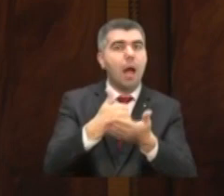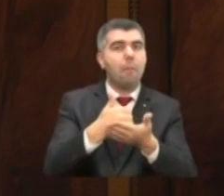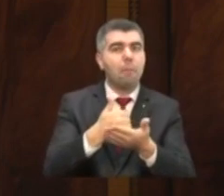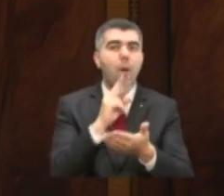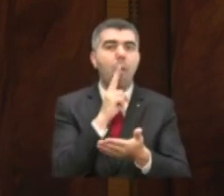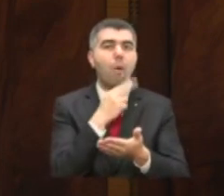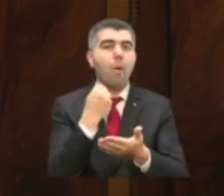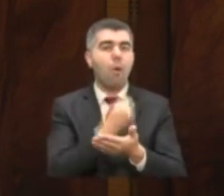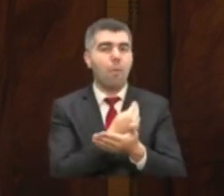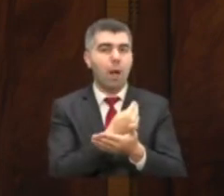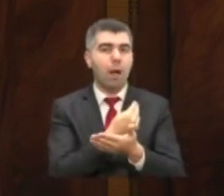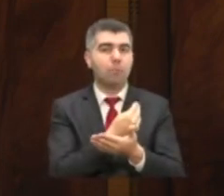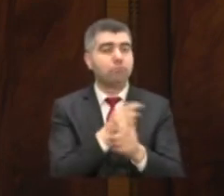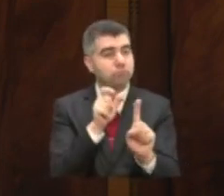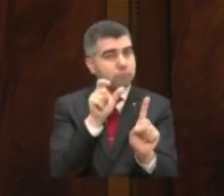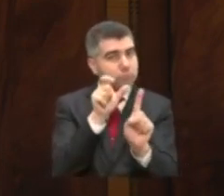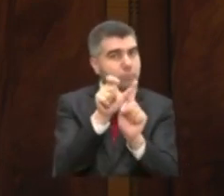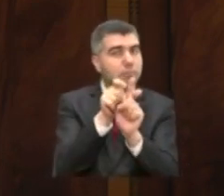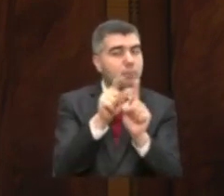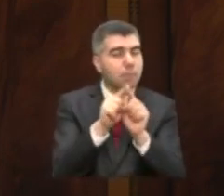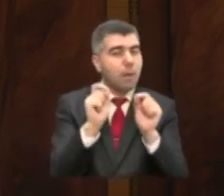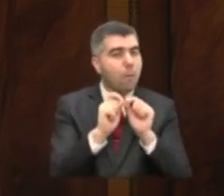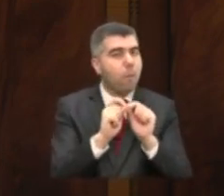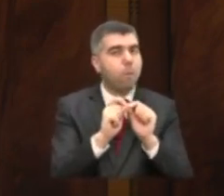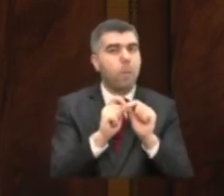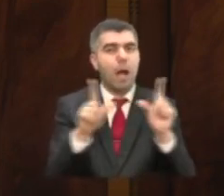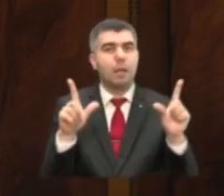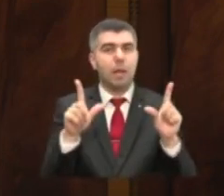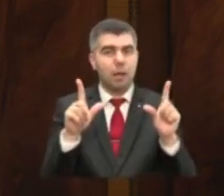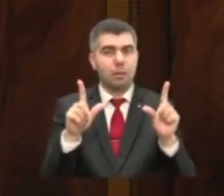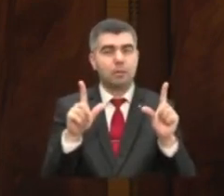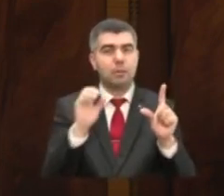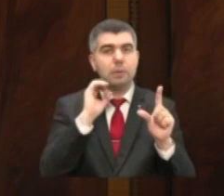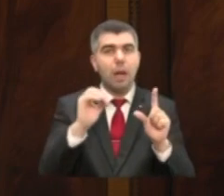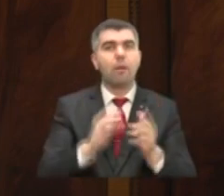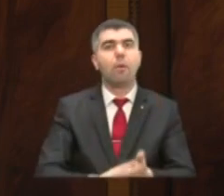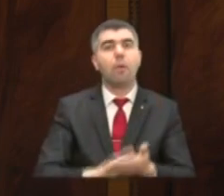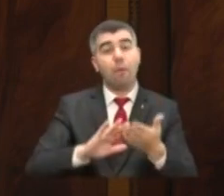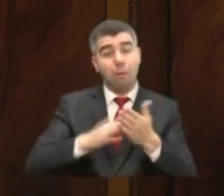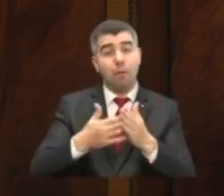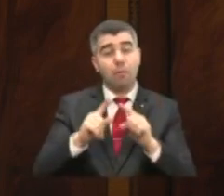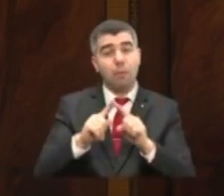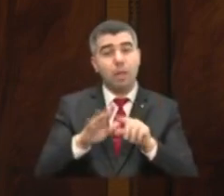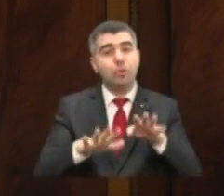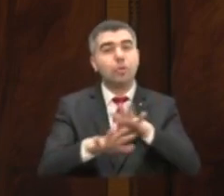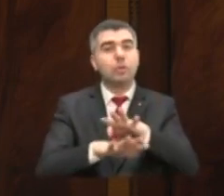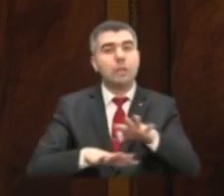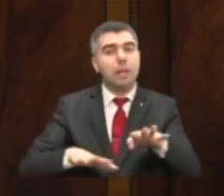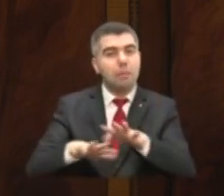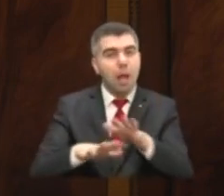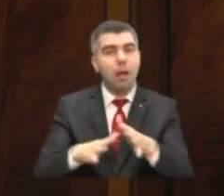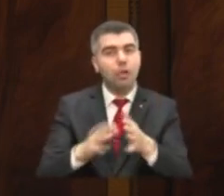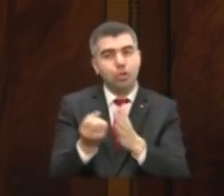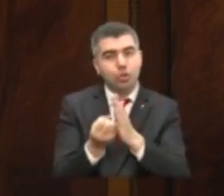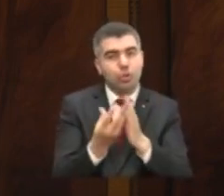المجال، وتسطر رؤية واضحة للاهتمام الخاص للشأن الاجتماعي